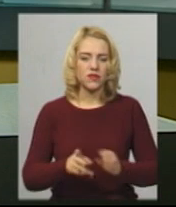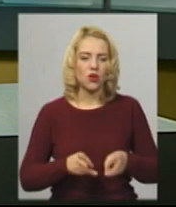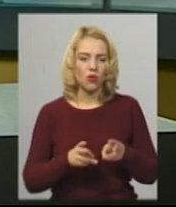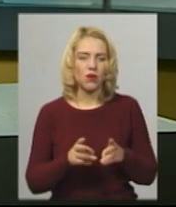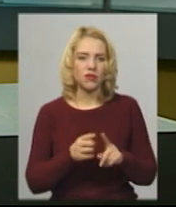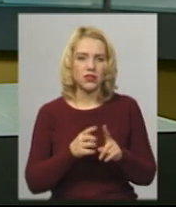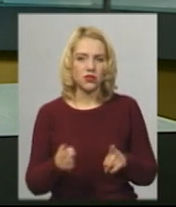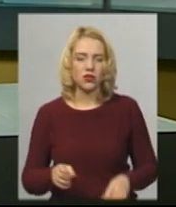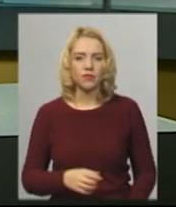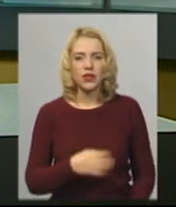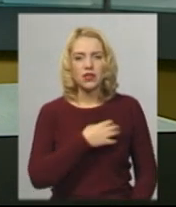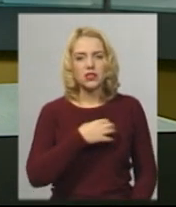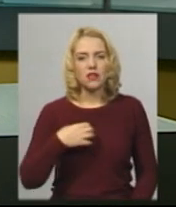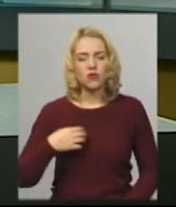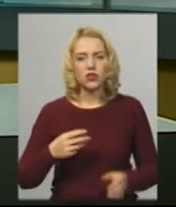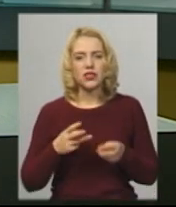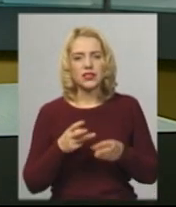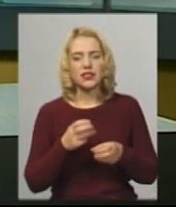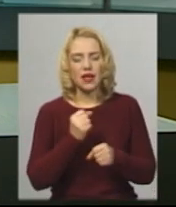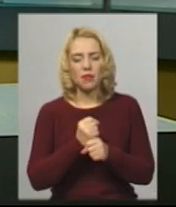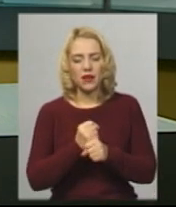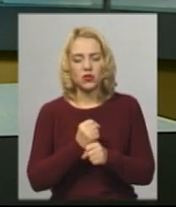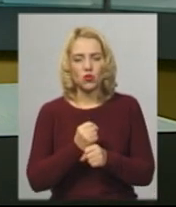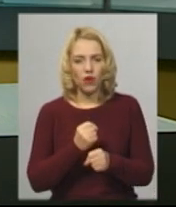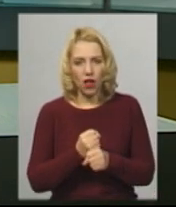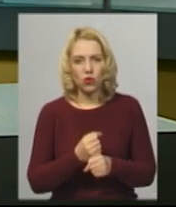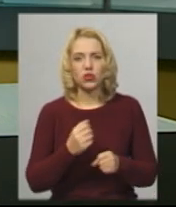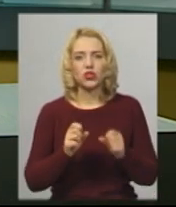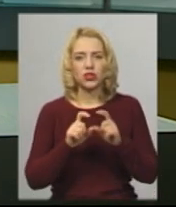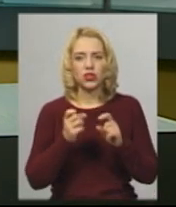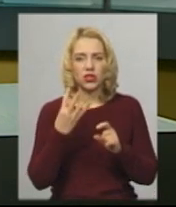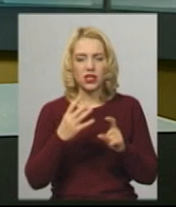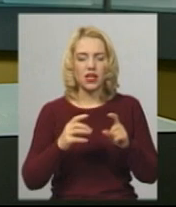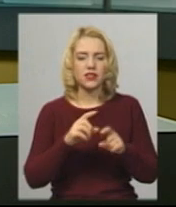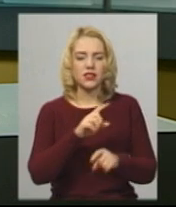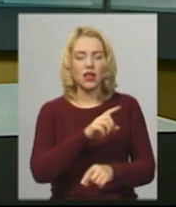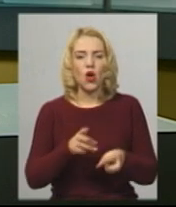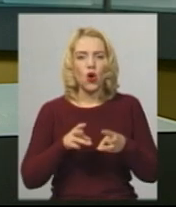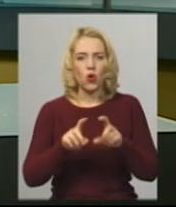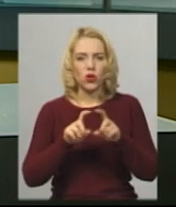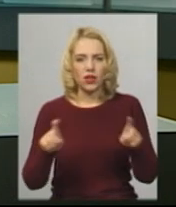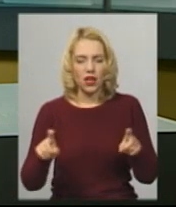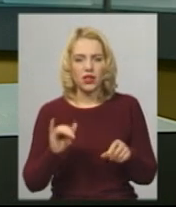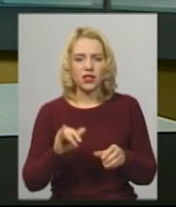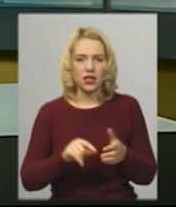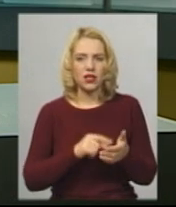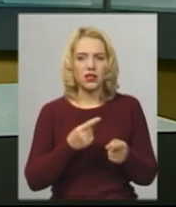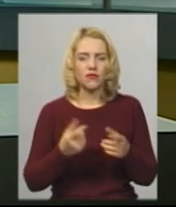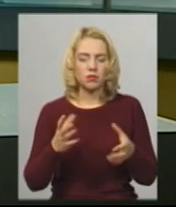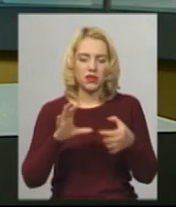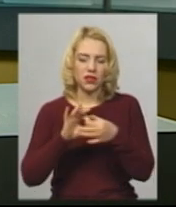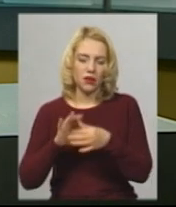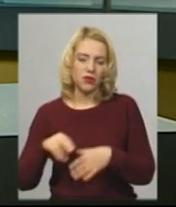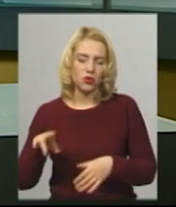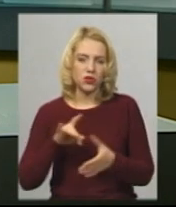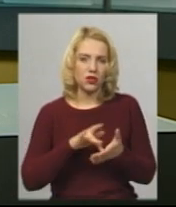У Славуті запрацювали 14 котелень та гріють близько 300 будинків, які під'єднані до централізованого опалення. В місті,